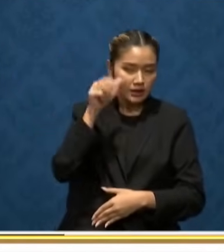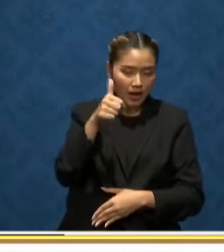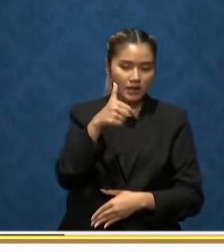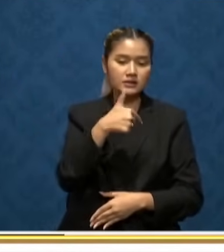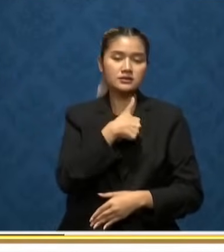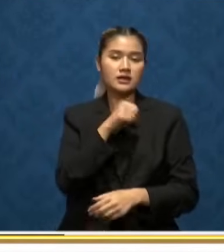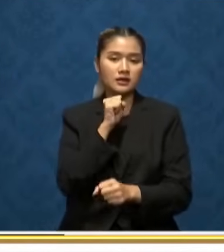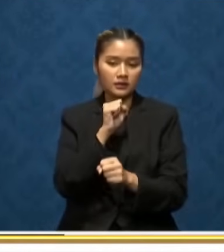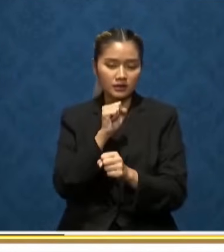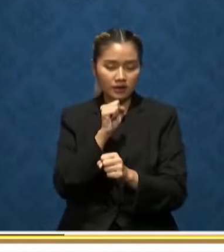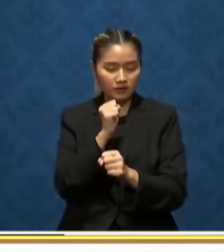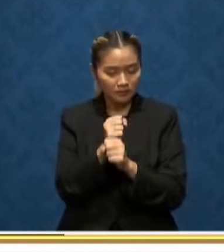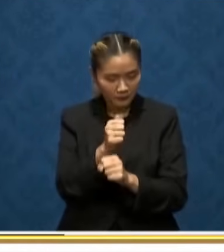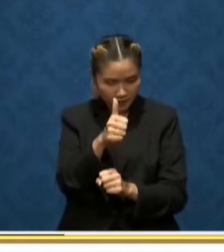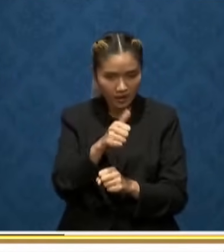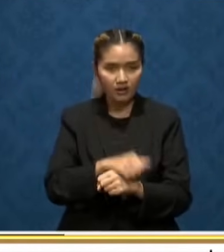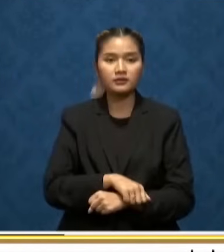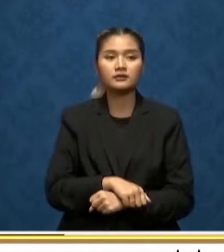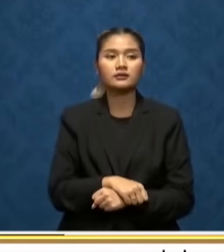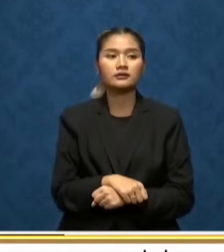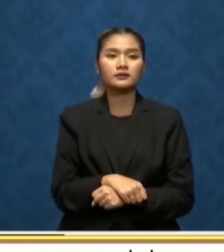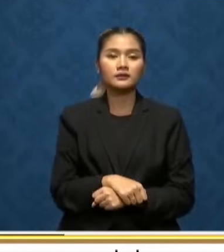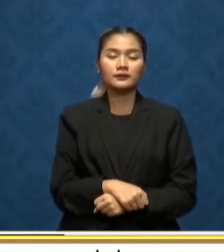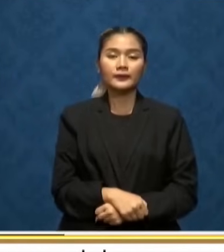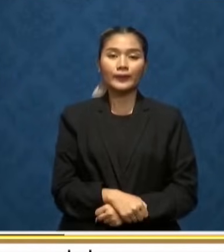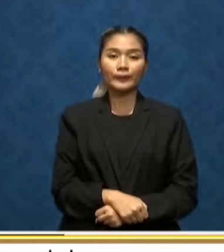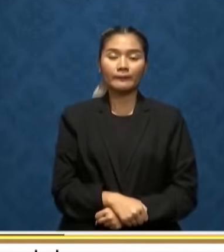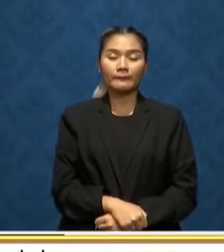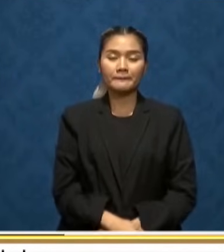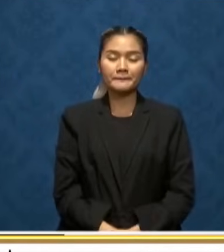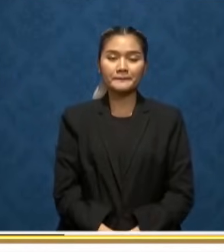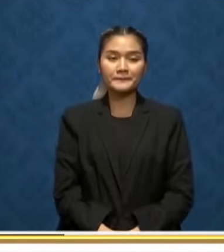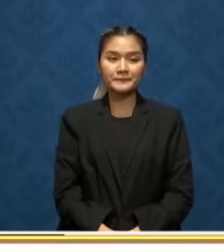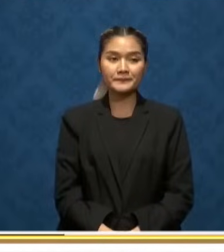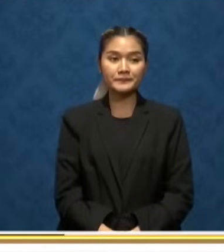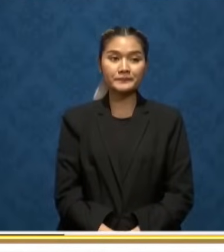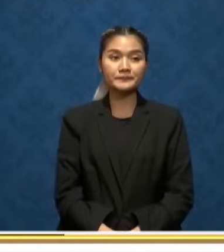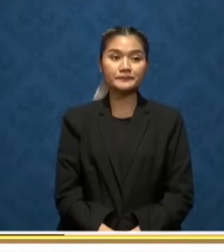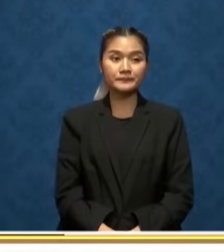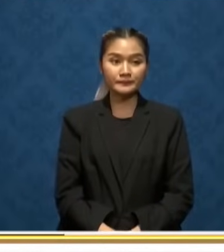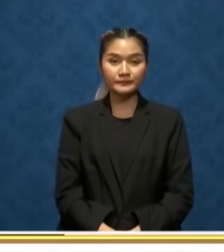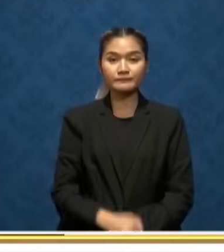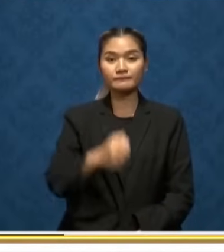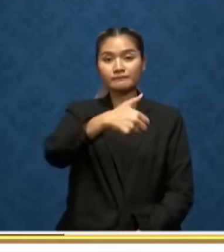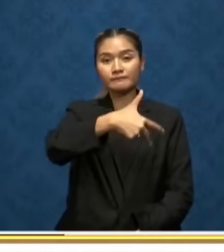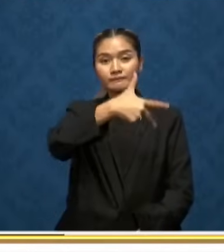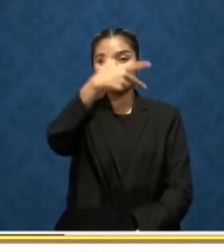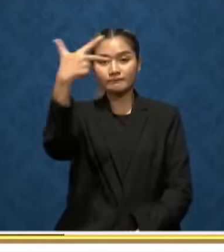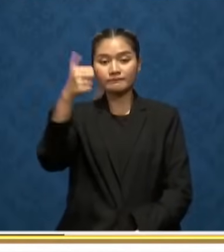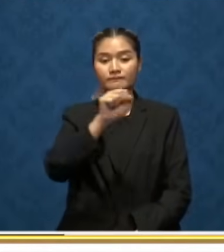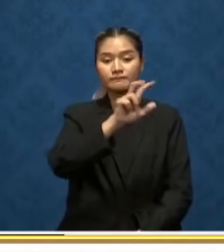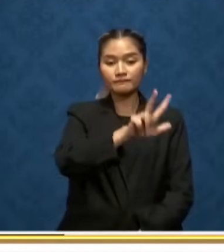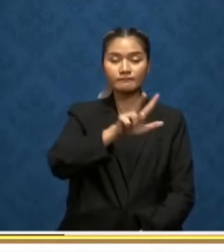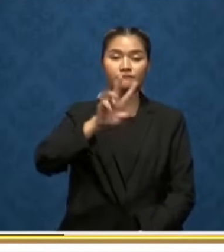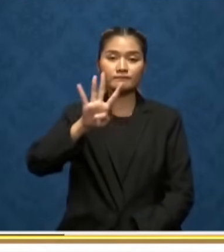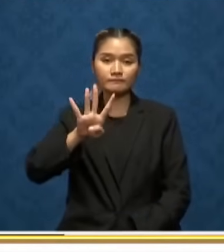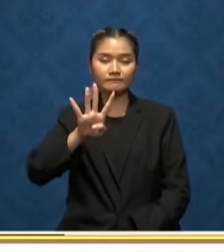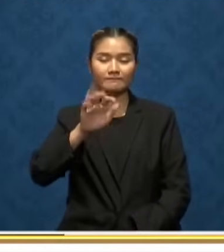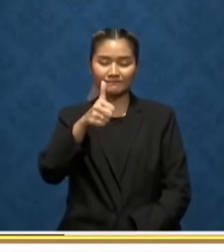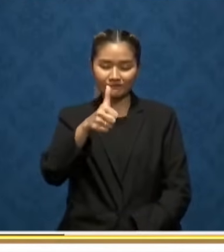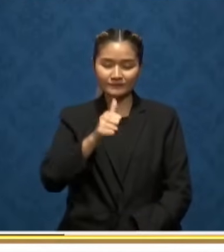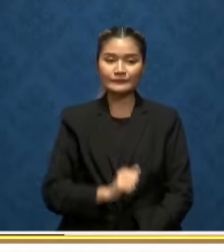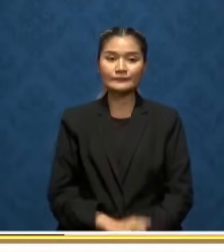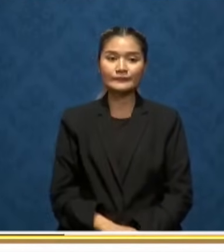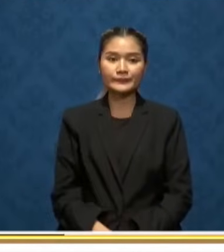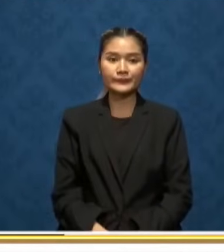สื่อออนไลน์สื่อดิจิทัลที่ไว้วางใจได้นอกจากจะเป็นไทย PBS ช่อง3หรือช่อง4เท่านั้นท่านประธานครับ